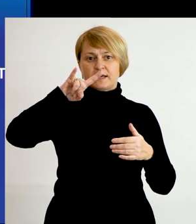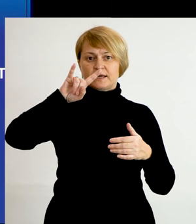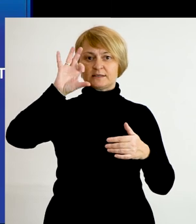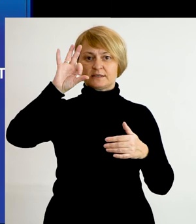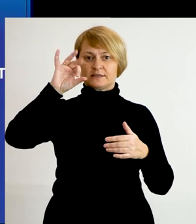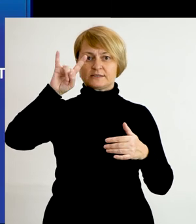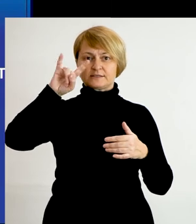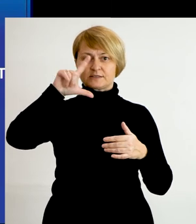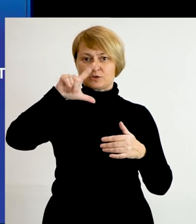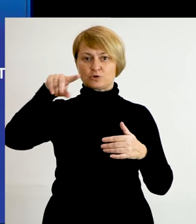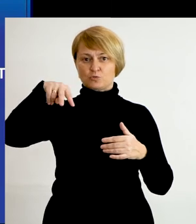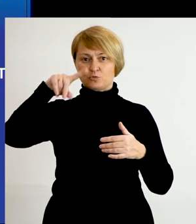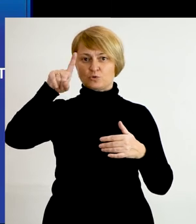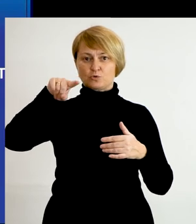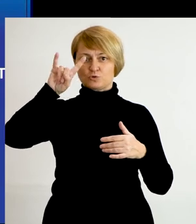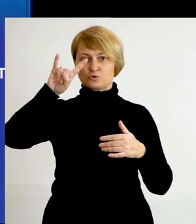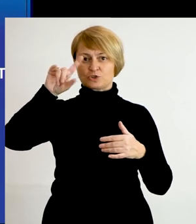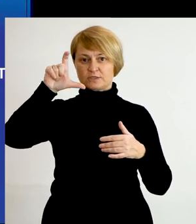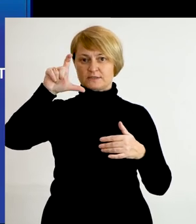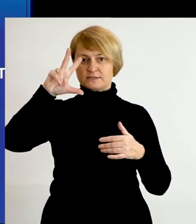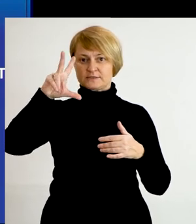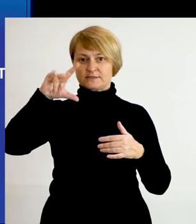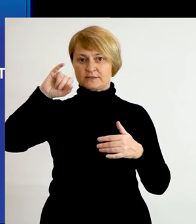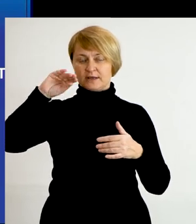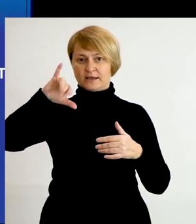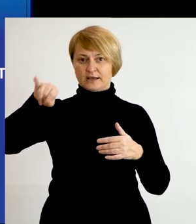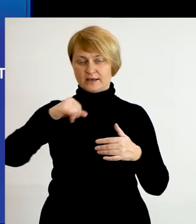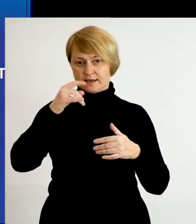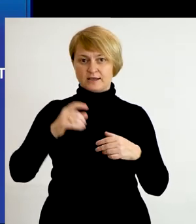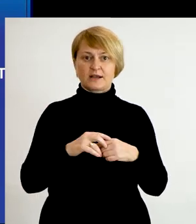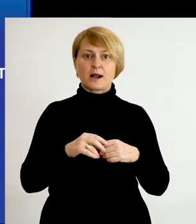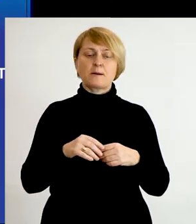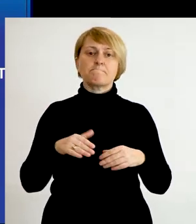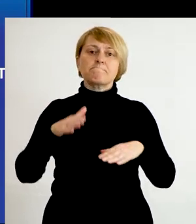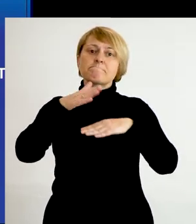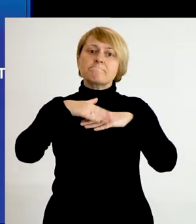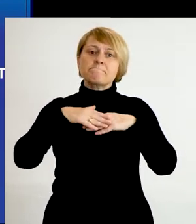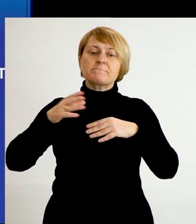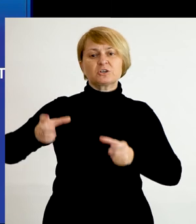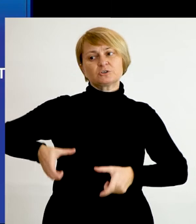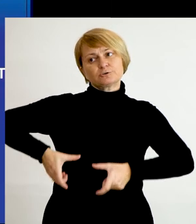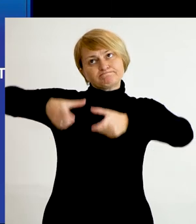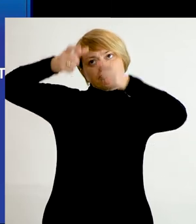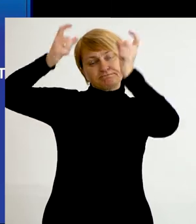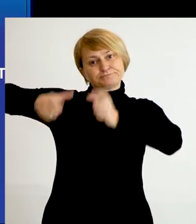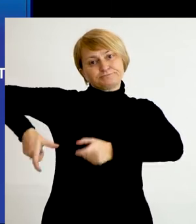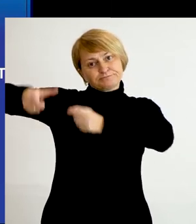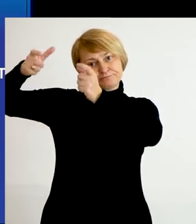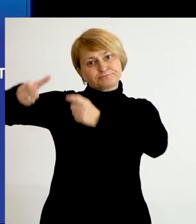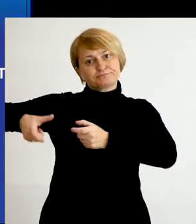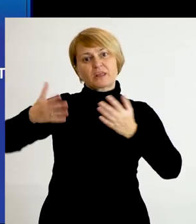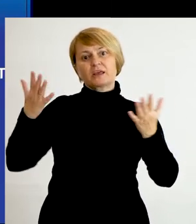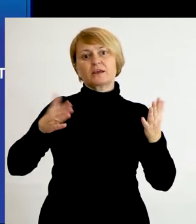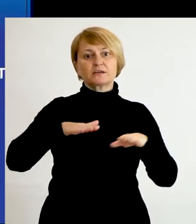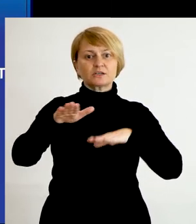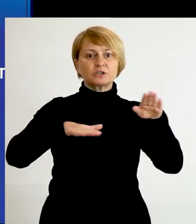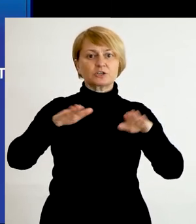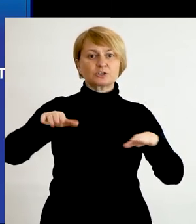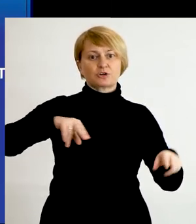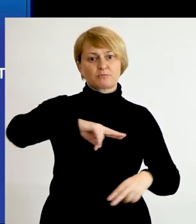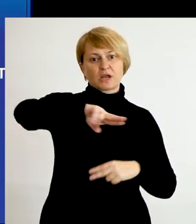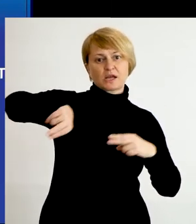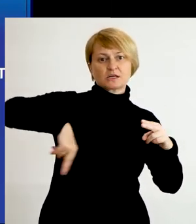jest przy, o, tutaj nie pokazuję do końca tego może zdjęcia, ale to jest przy tych wieżowcach, które są przy rondzie,